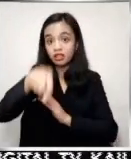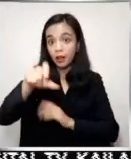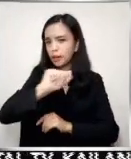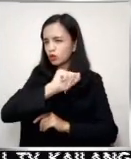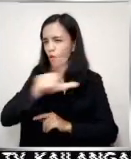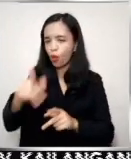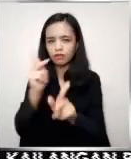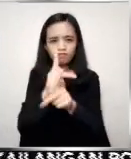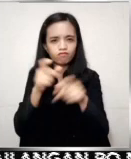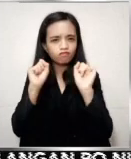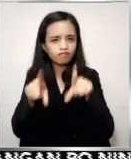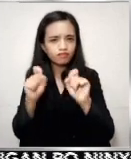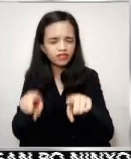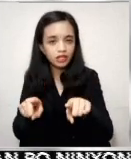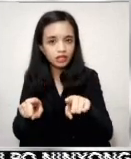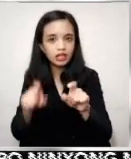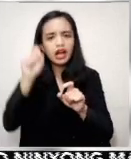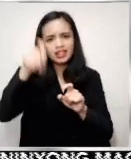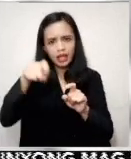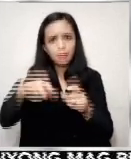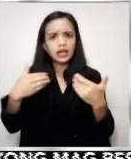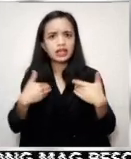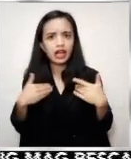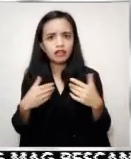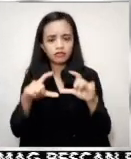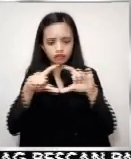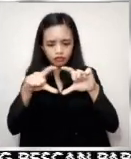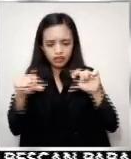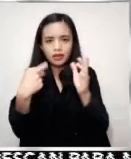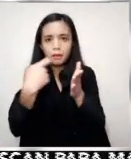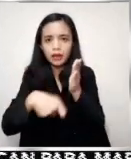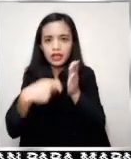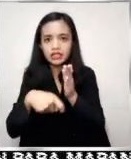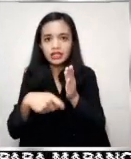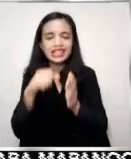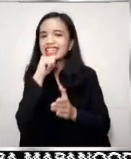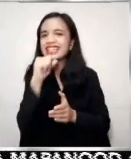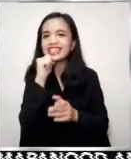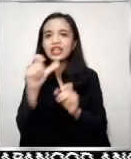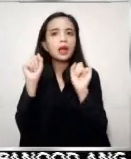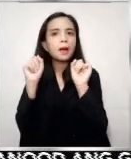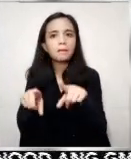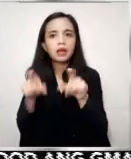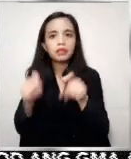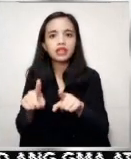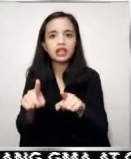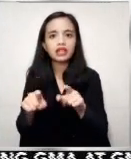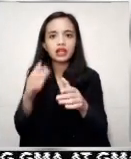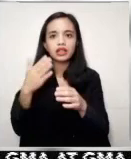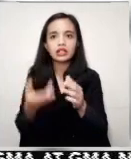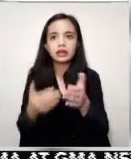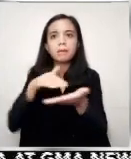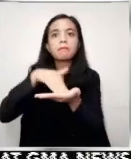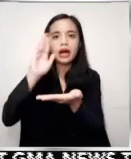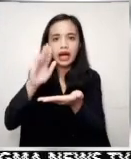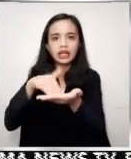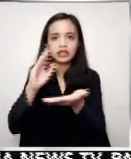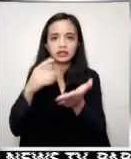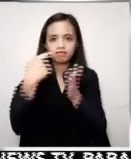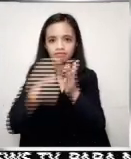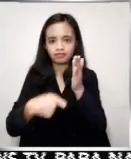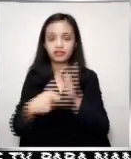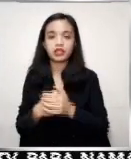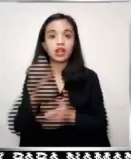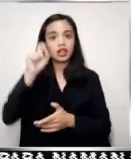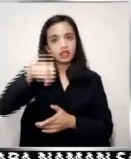sa publiko dapat may nakalagay na presyo at hindi ibebenta sa presyong mas mataas sa nasa price tag. Dapat pesos